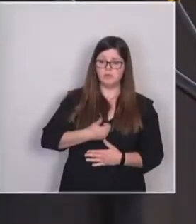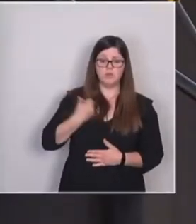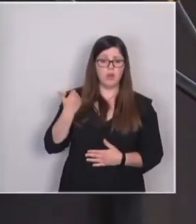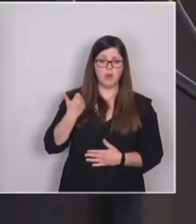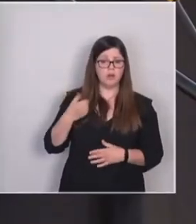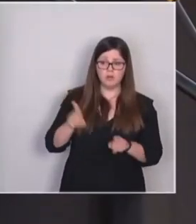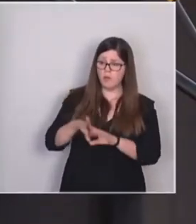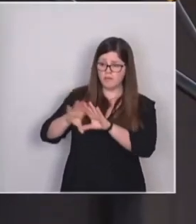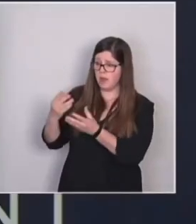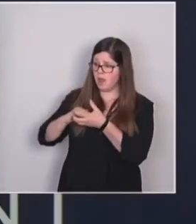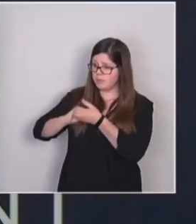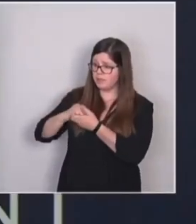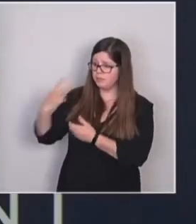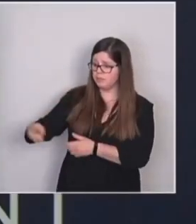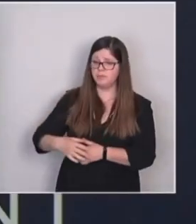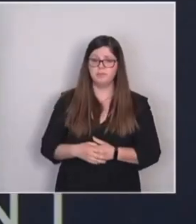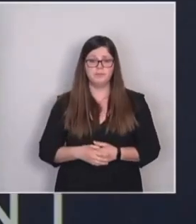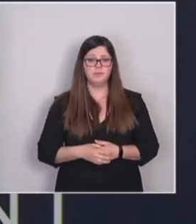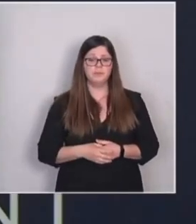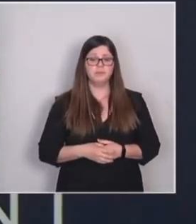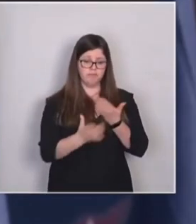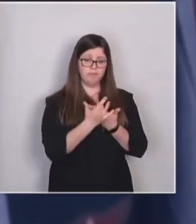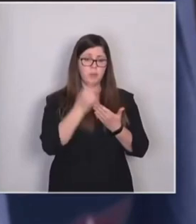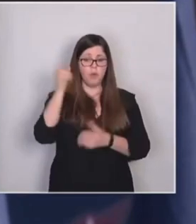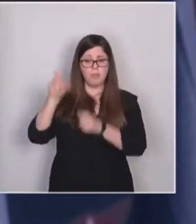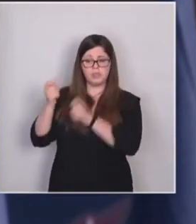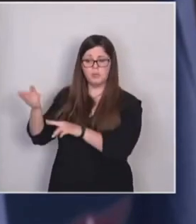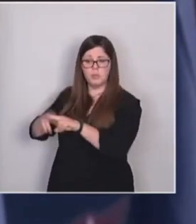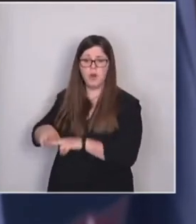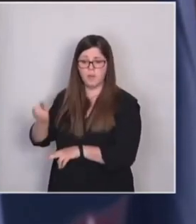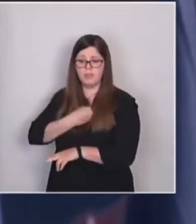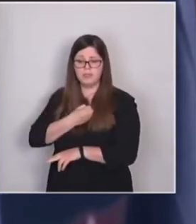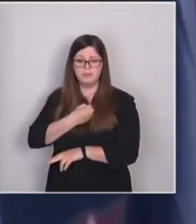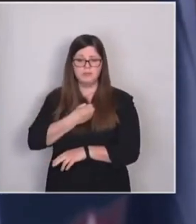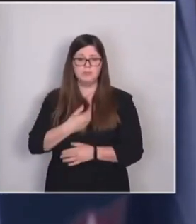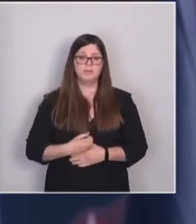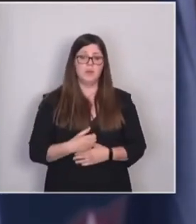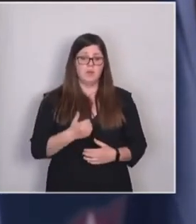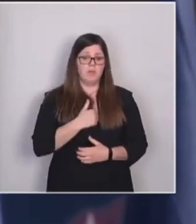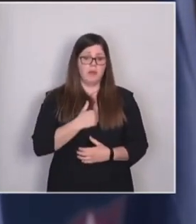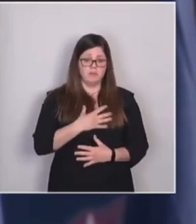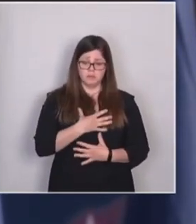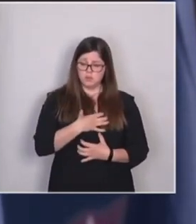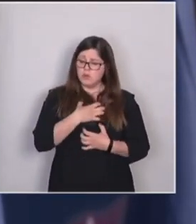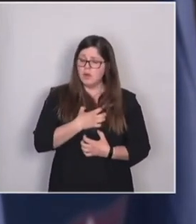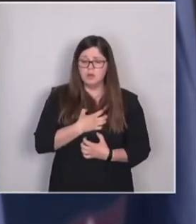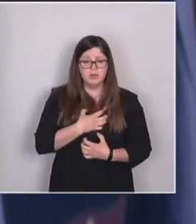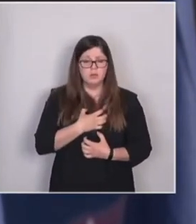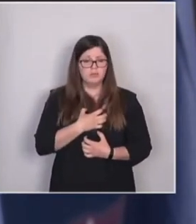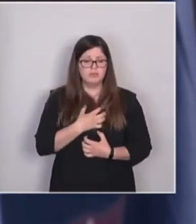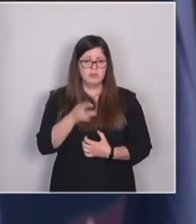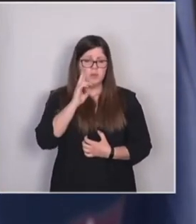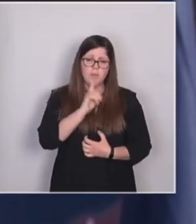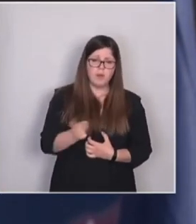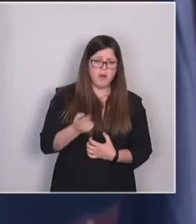sont vos familles et vos amis. Sylvie Vogel, Nanterre. Je suis très choquée, je n'y crois pas, je n'ai rien